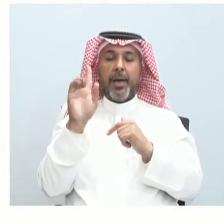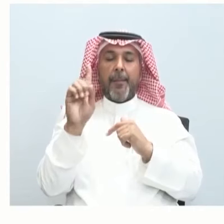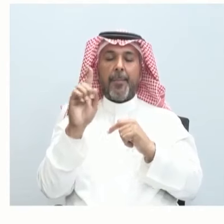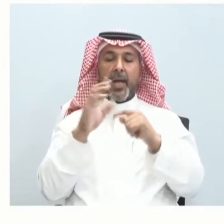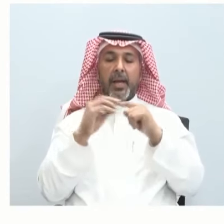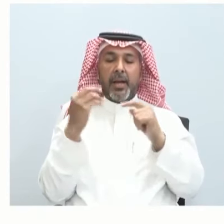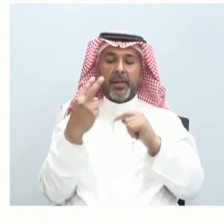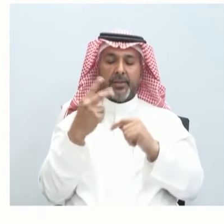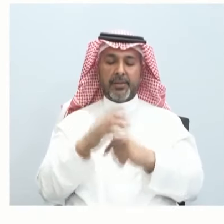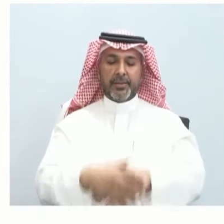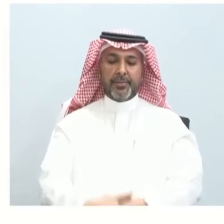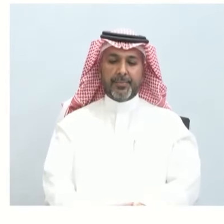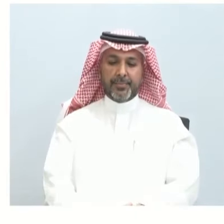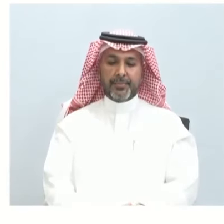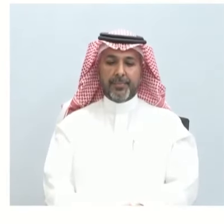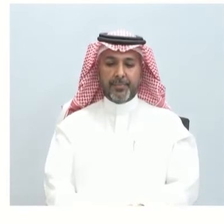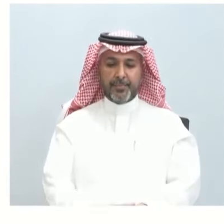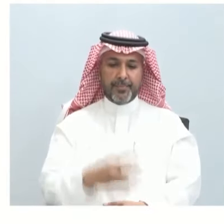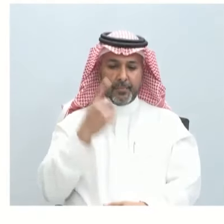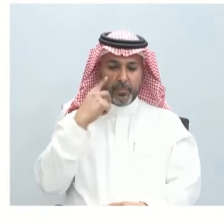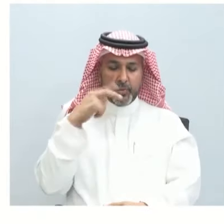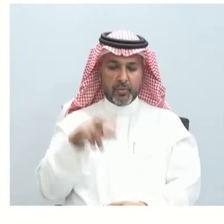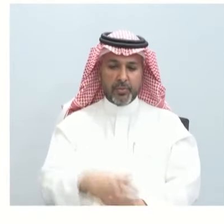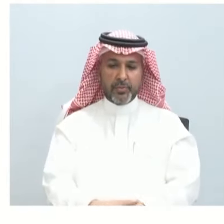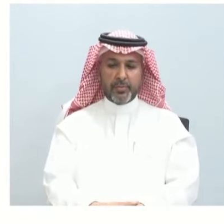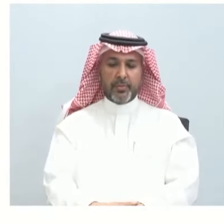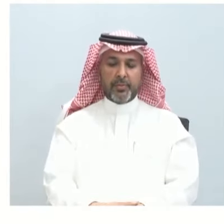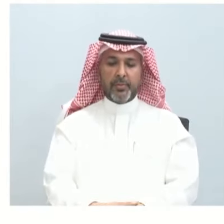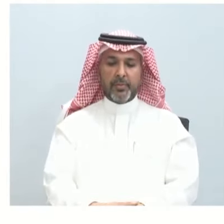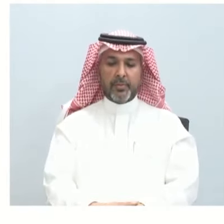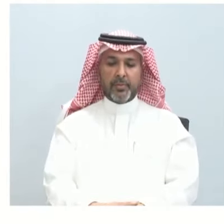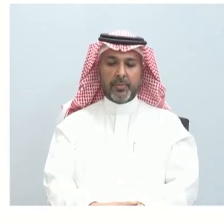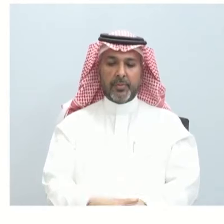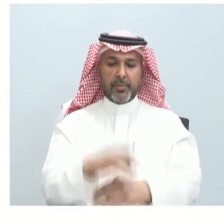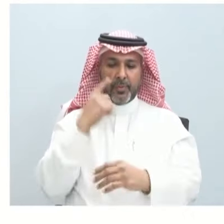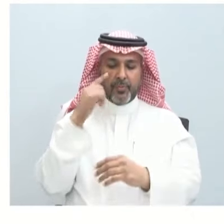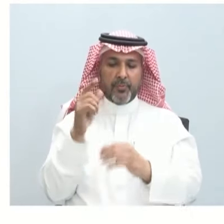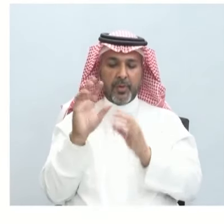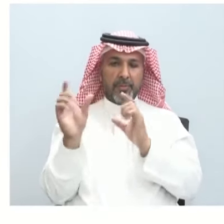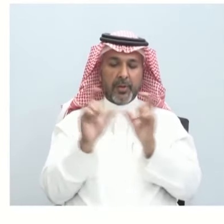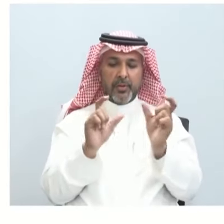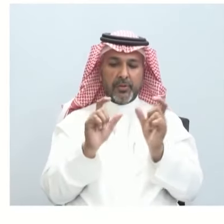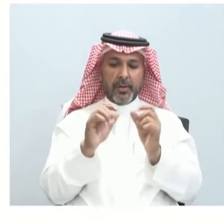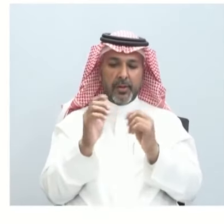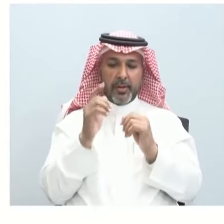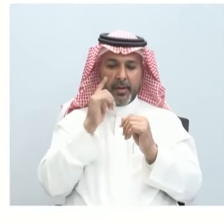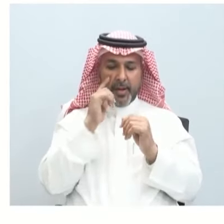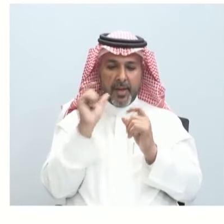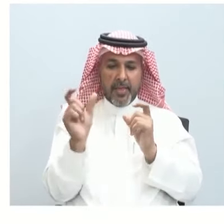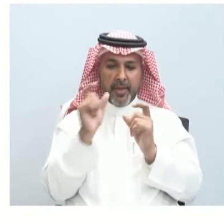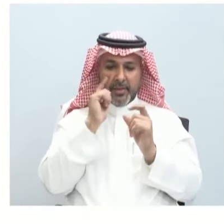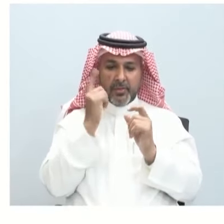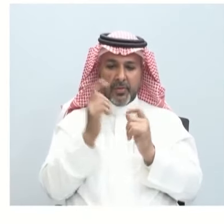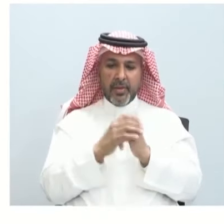اثنين نلاحظ فقط بملاحظه بسيطه ان الاس في الطرف الايمن هو نفس الاس بالطراف الايسر نقصد ان